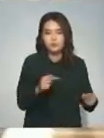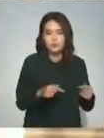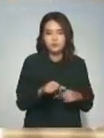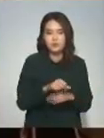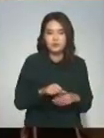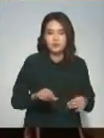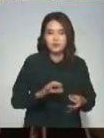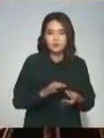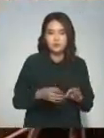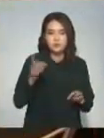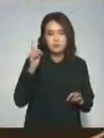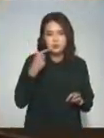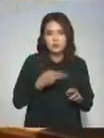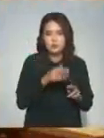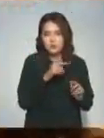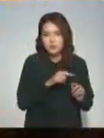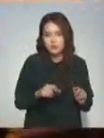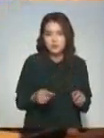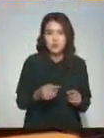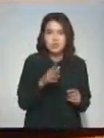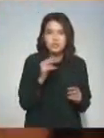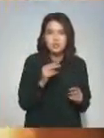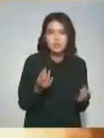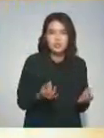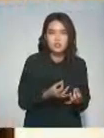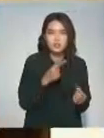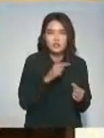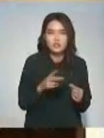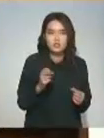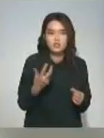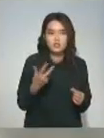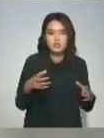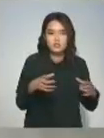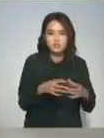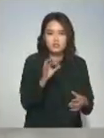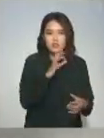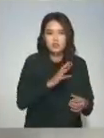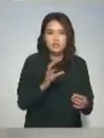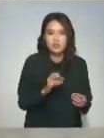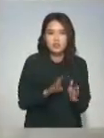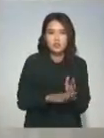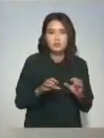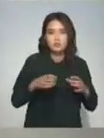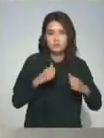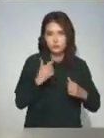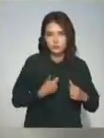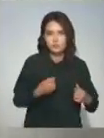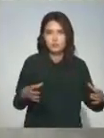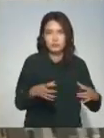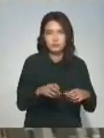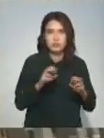украинские ПВО. По крайней мере, об этом речь шла 12 октября на встрече контактной группы по обороне Украины. Но дальше